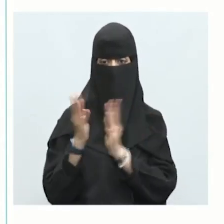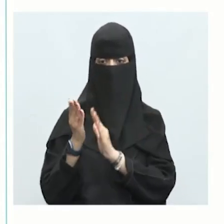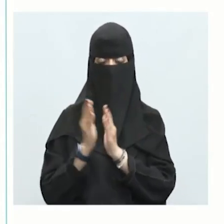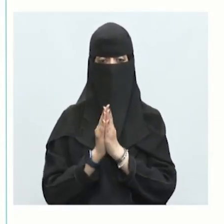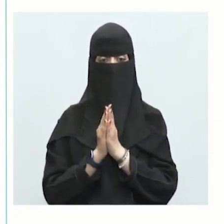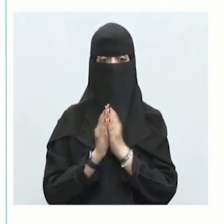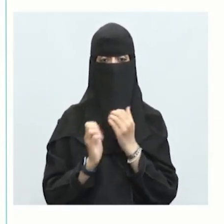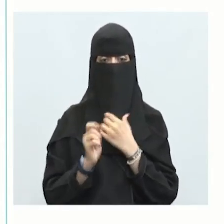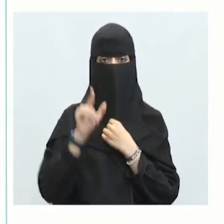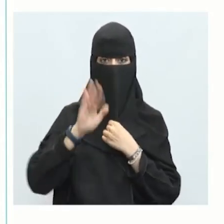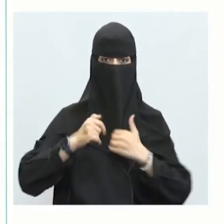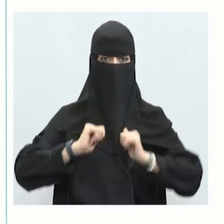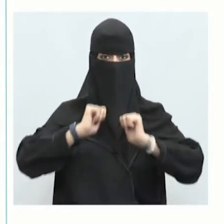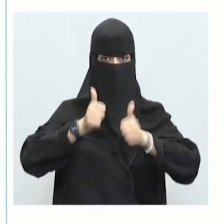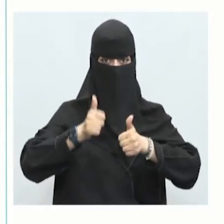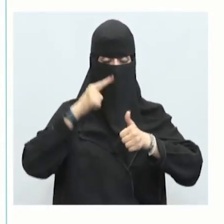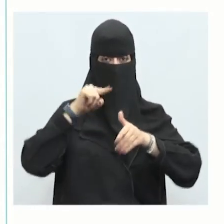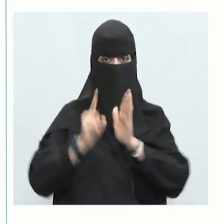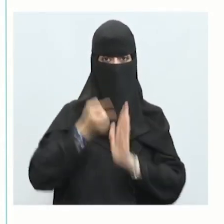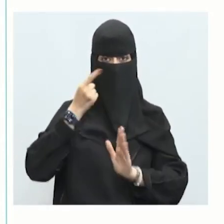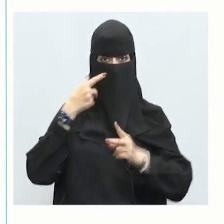البرمجي نقوم بالتشغيل